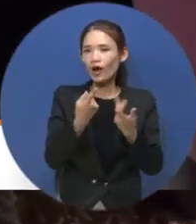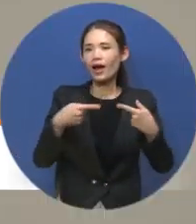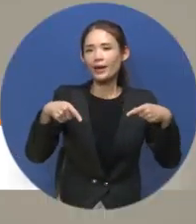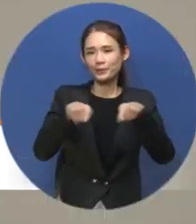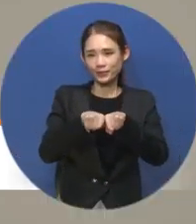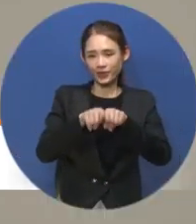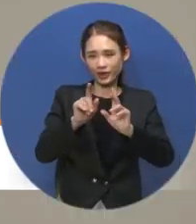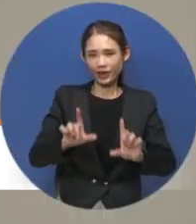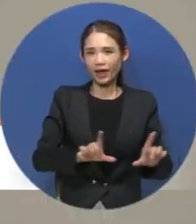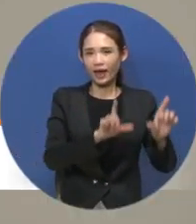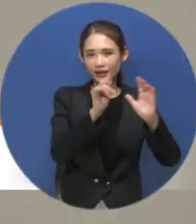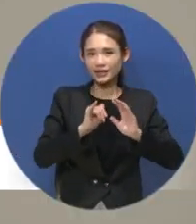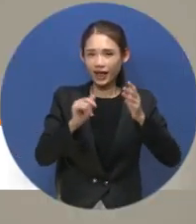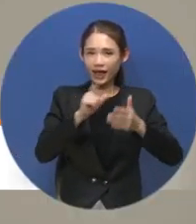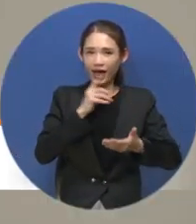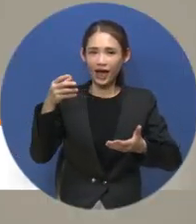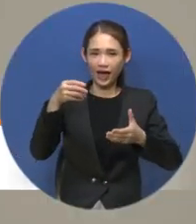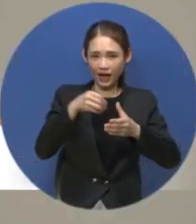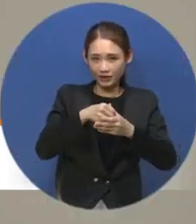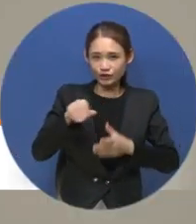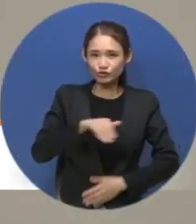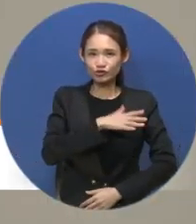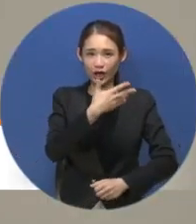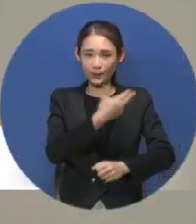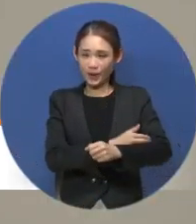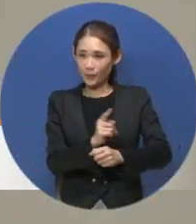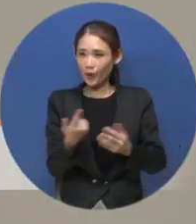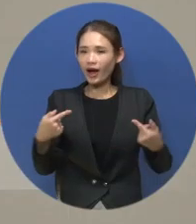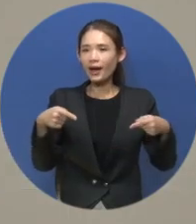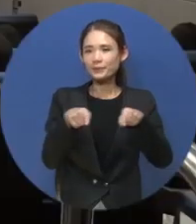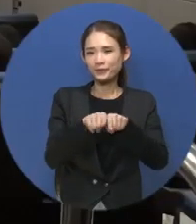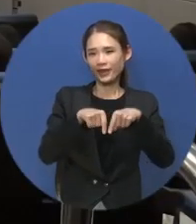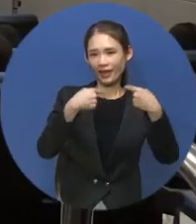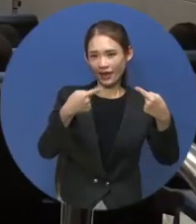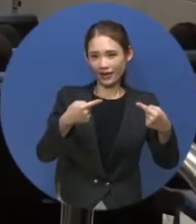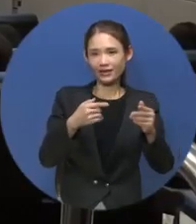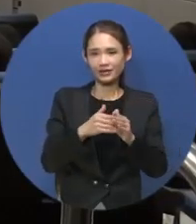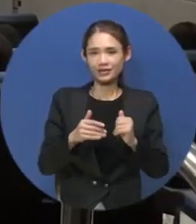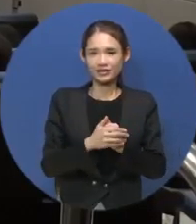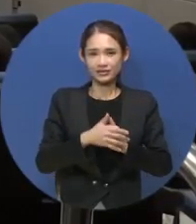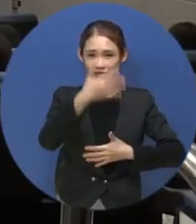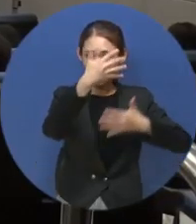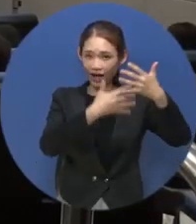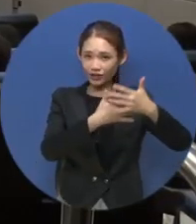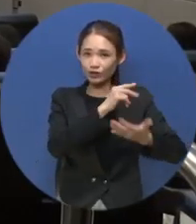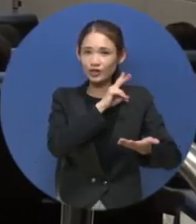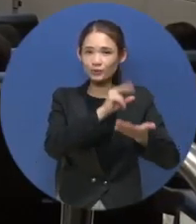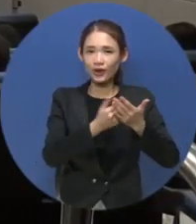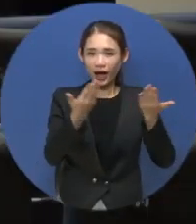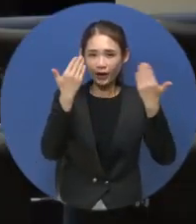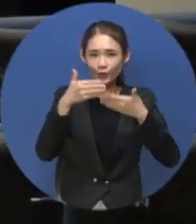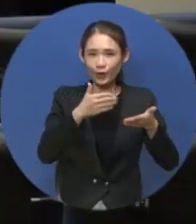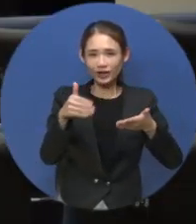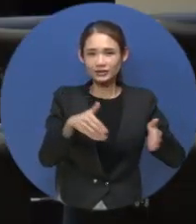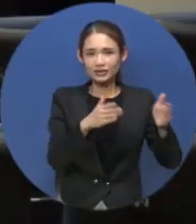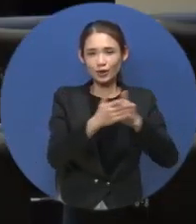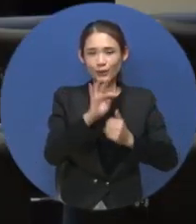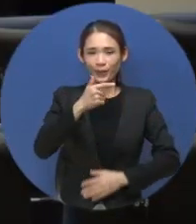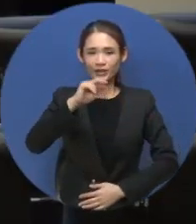지난 5월 12일부터 14일까지 재미극장에서 진행했습니다. 이번 익산 장애인 영화제